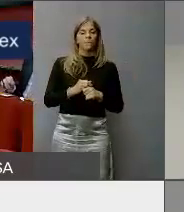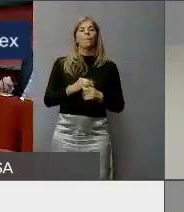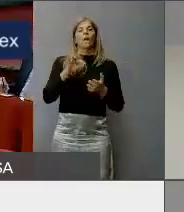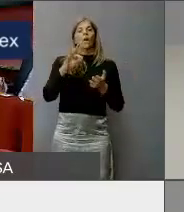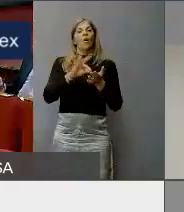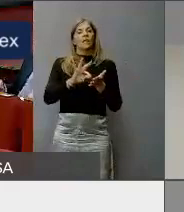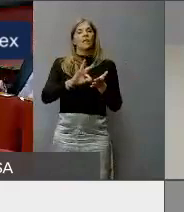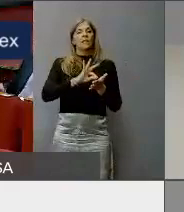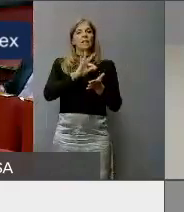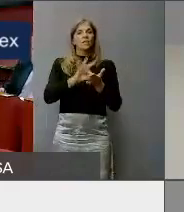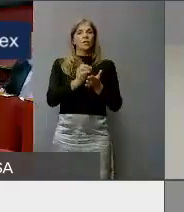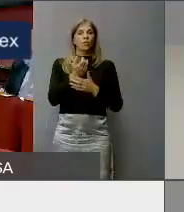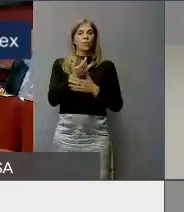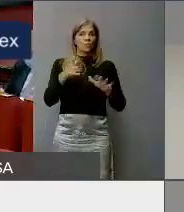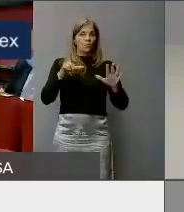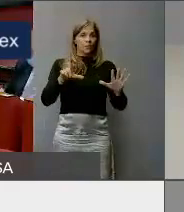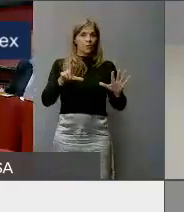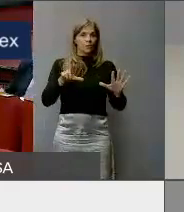e del giorno numero 7